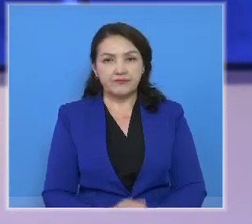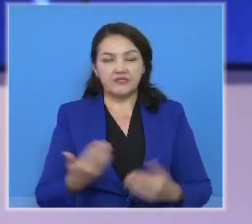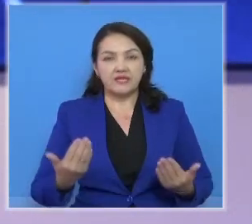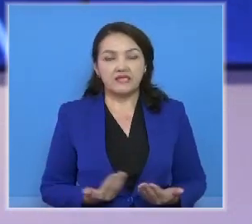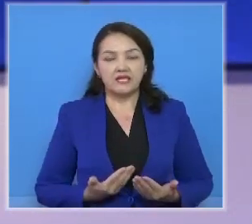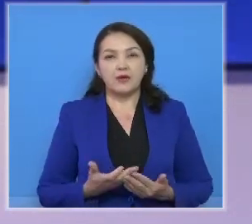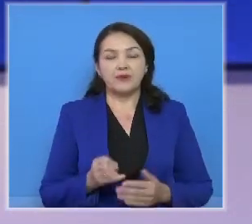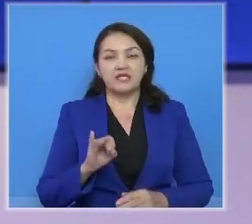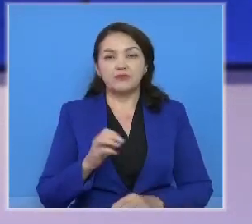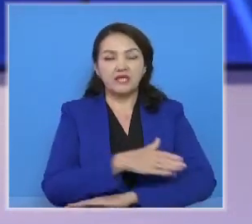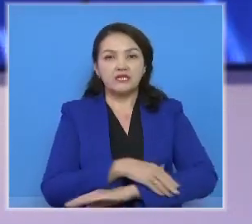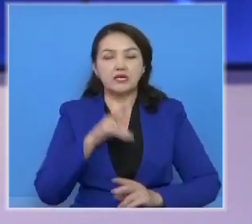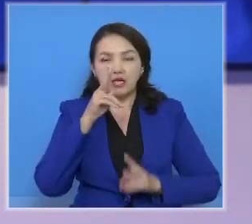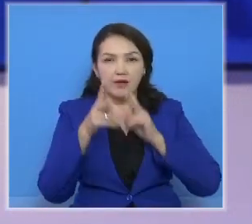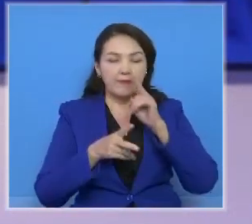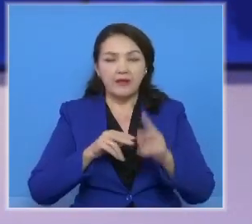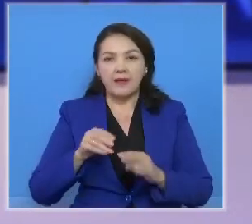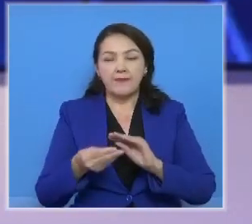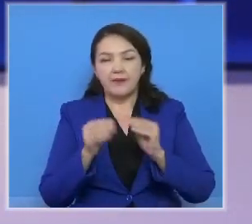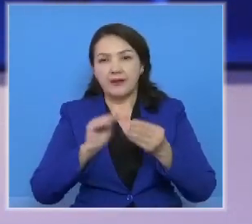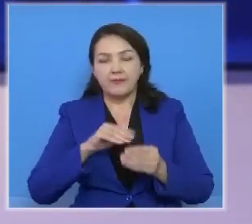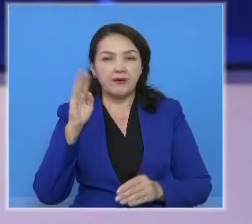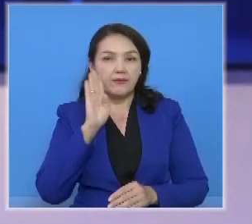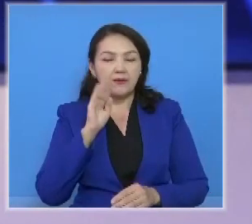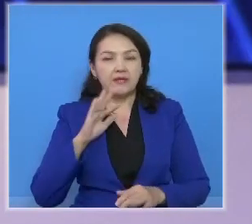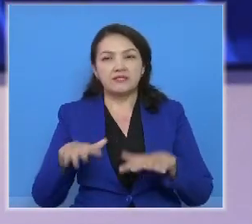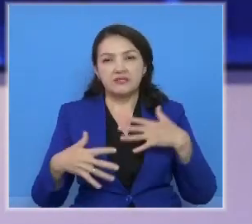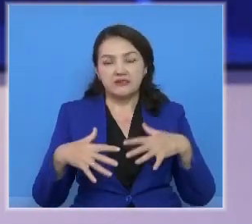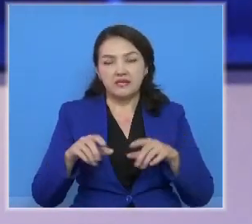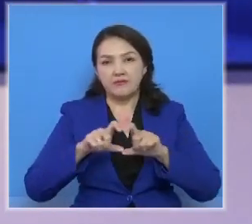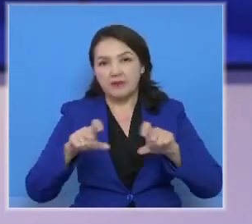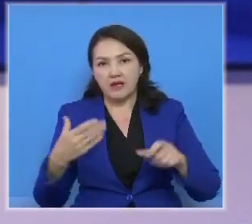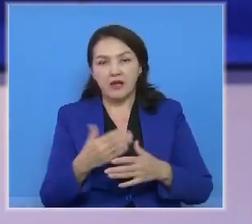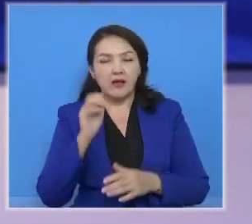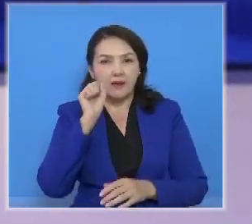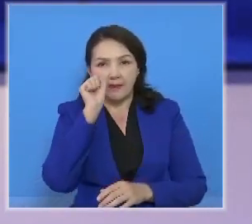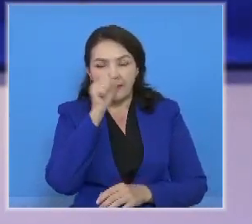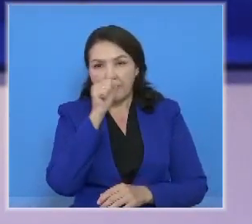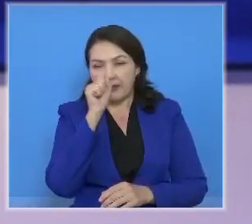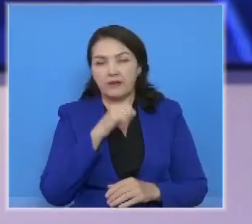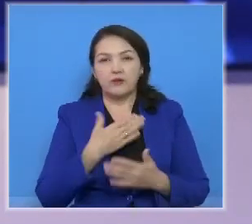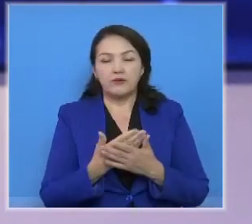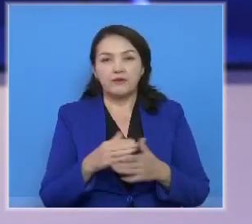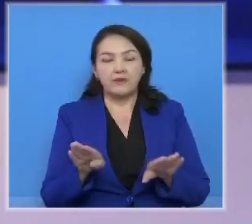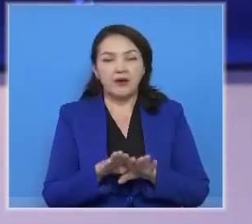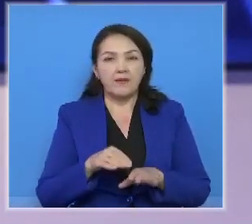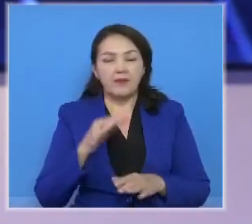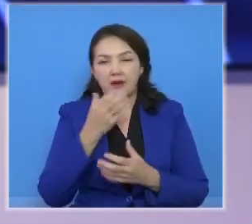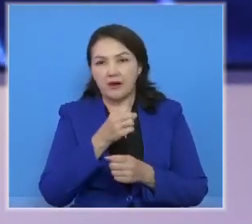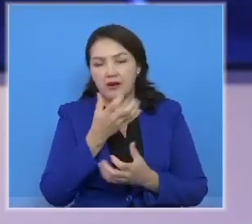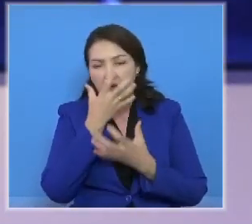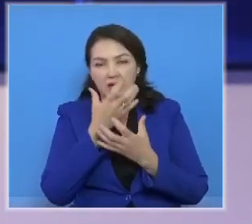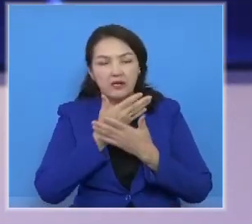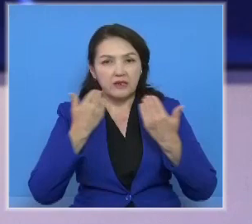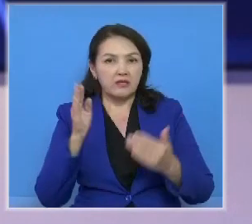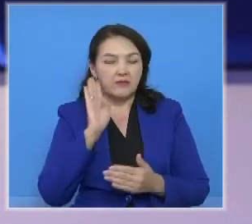Жители массива Сет-Батыра жалуются на проблемы с водоснабжением. Слабый напор в трубах, поступление холодной воды вместо горячей, а то и полное отсутствие